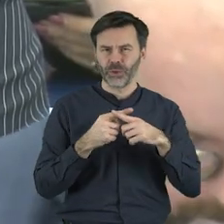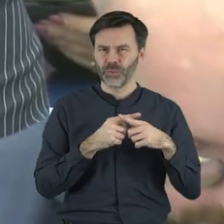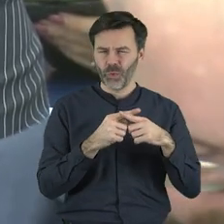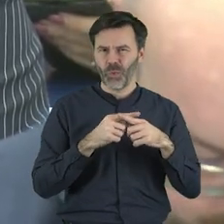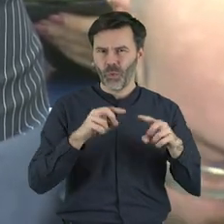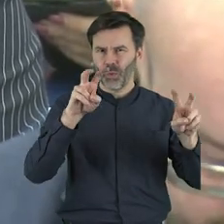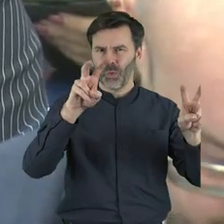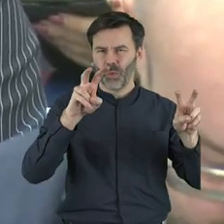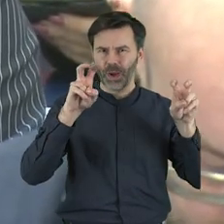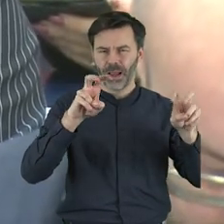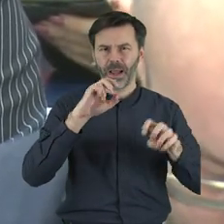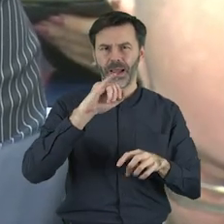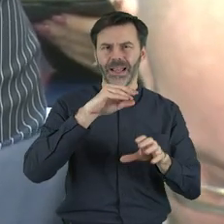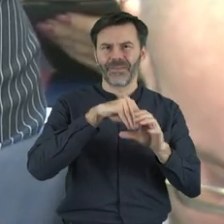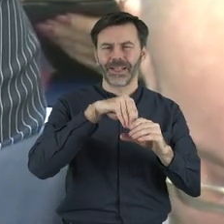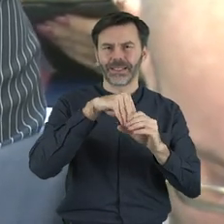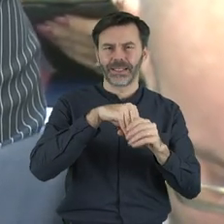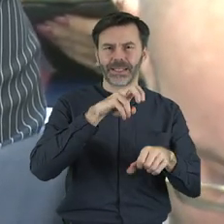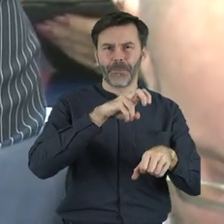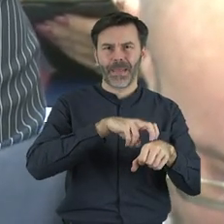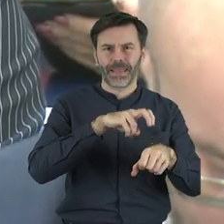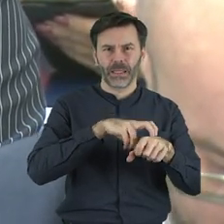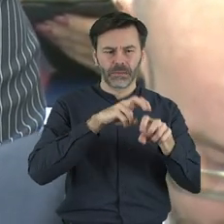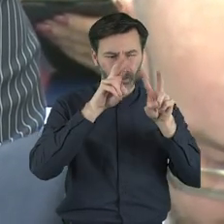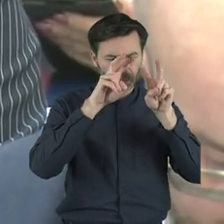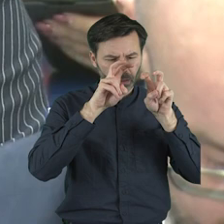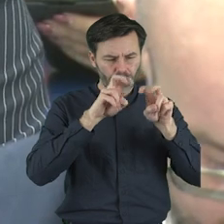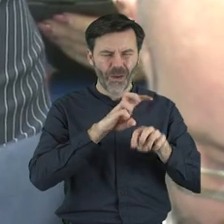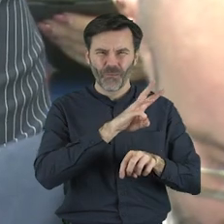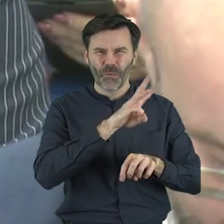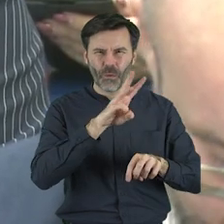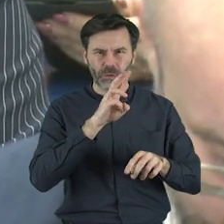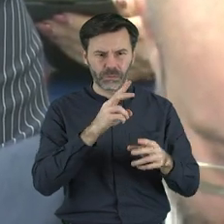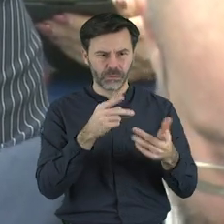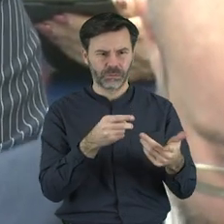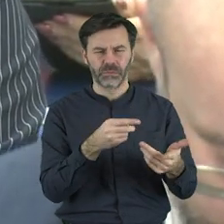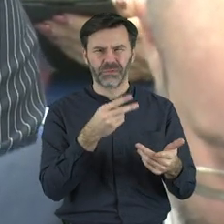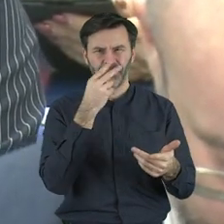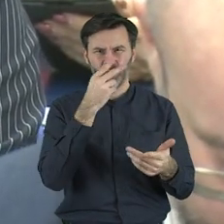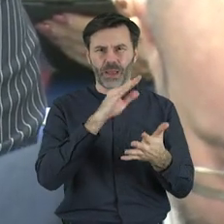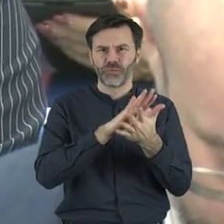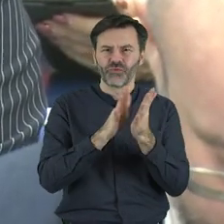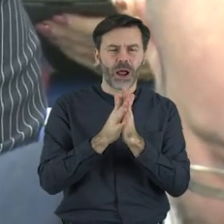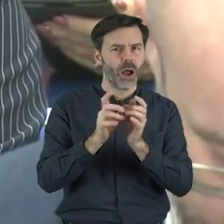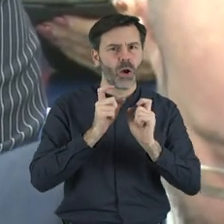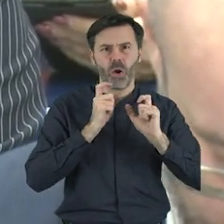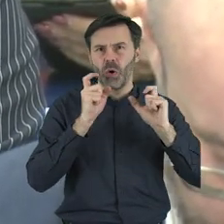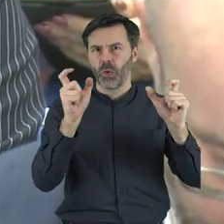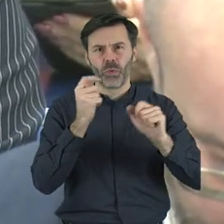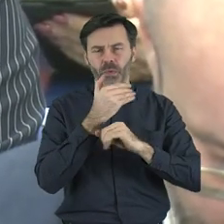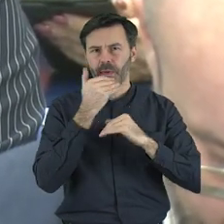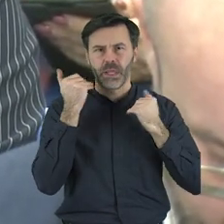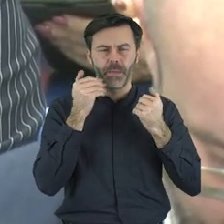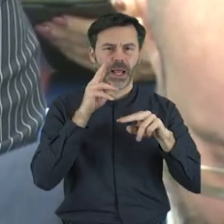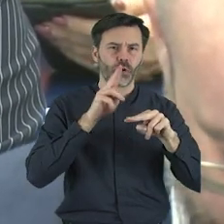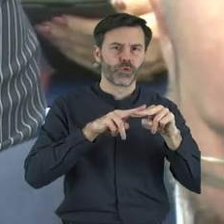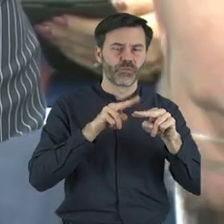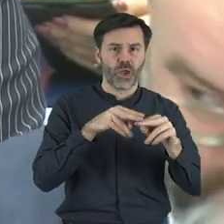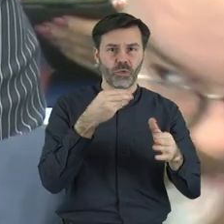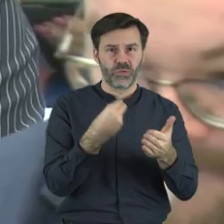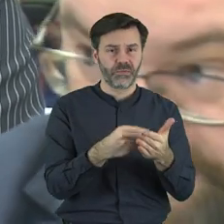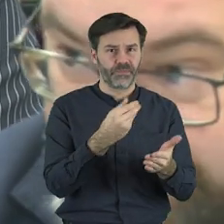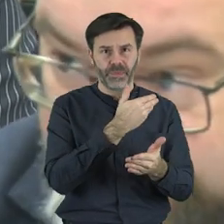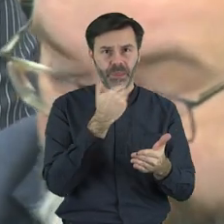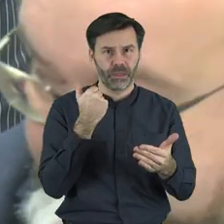żeby był ogłoszony tam przetarg na zakup sprzętu. Wiem, że nie toczą się tam żadne prace w tym